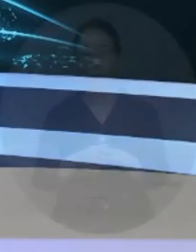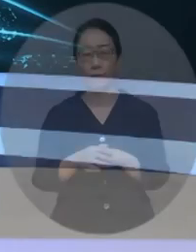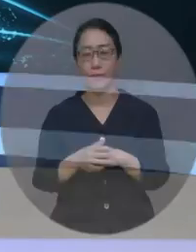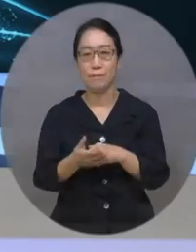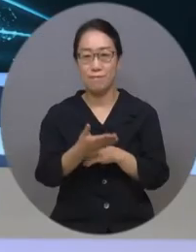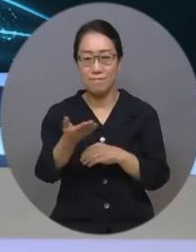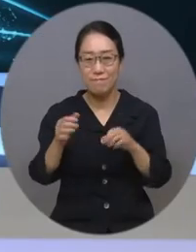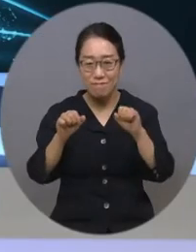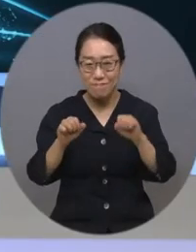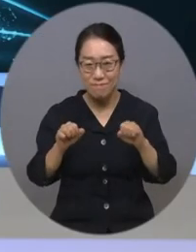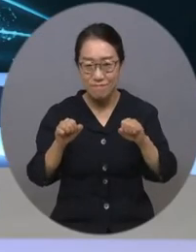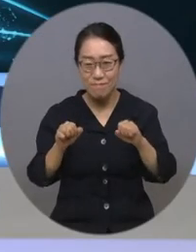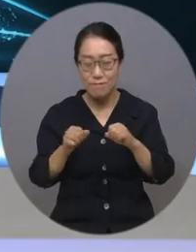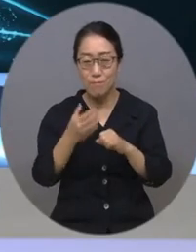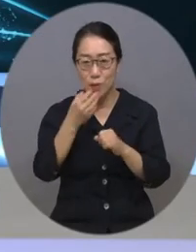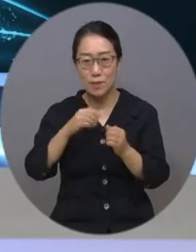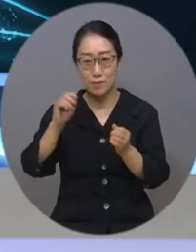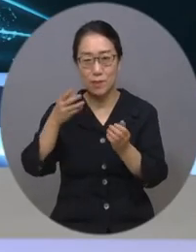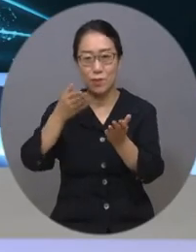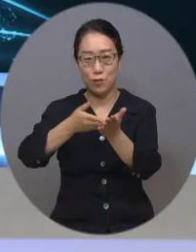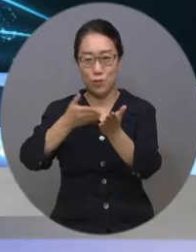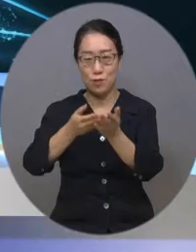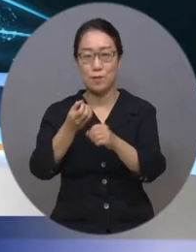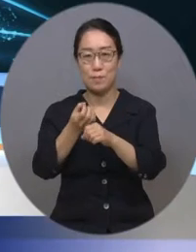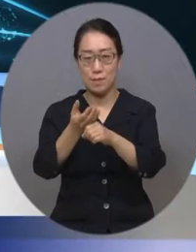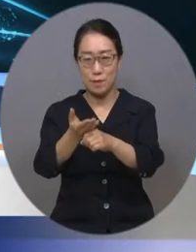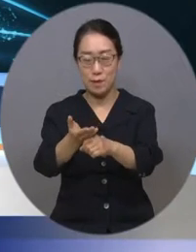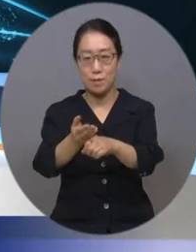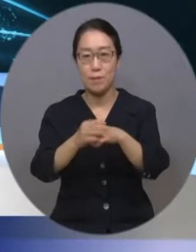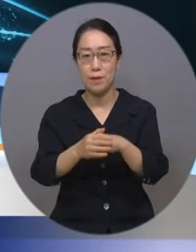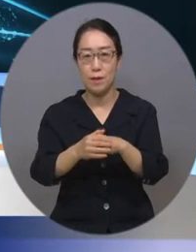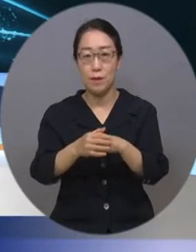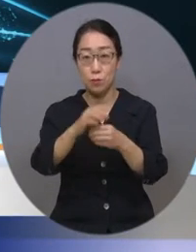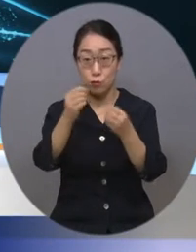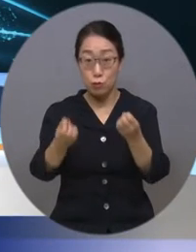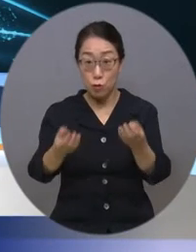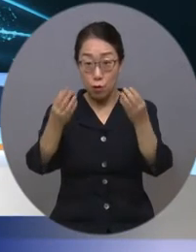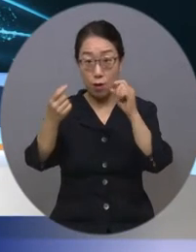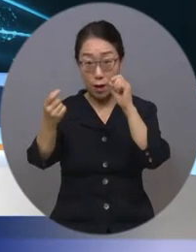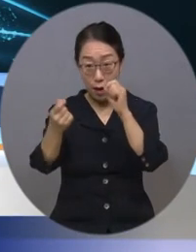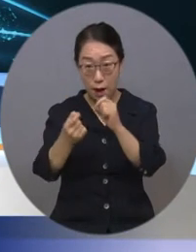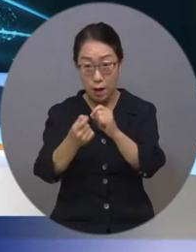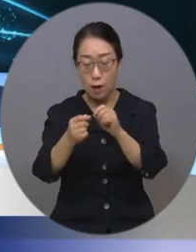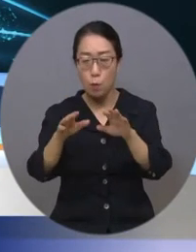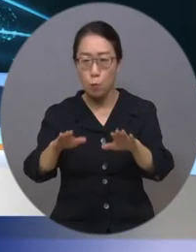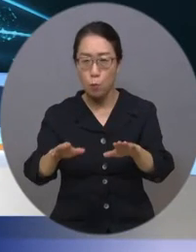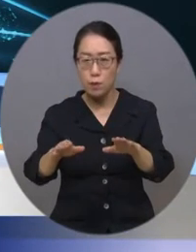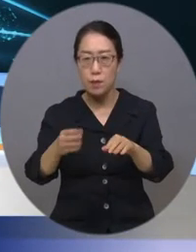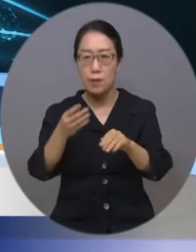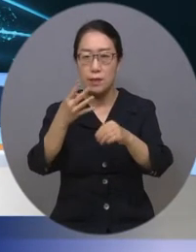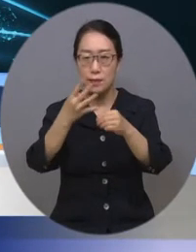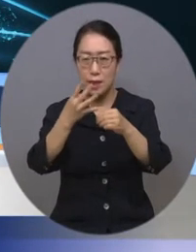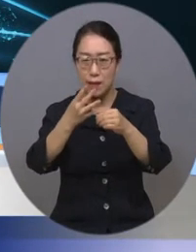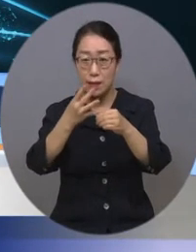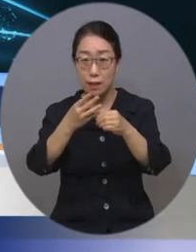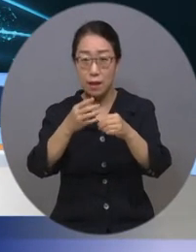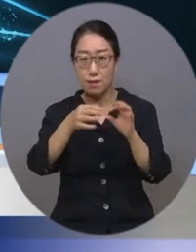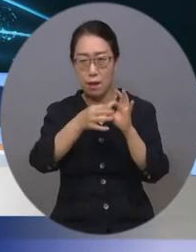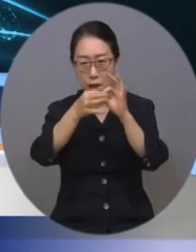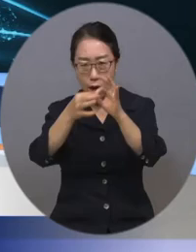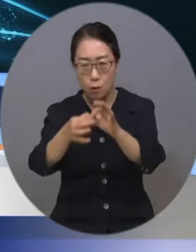시청자 여러분 안녕하십니까 복지 tv 뉴스 입니다 추석을 앞두고 정부가 현행 사회적 거리도 길을 연장하기로